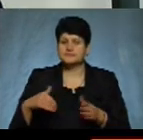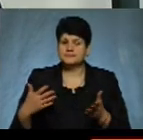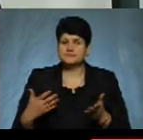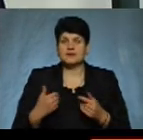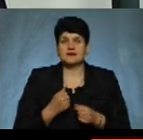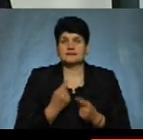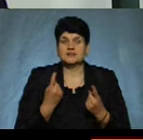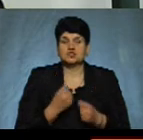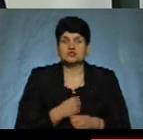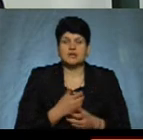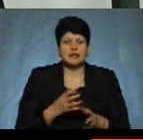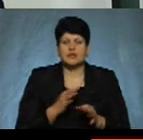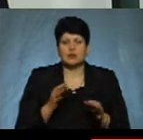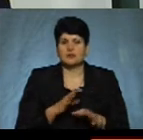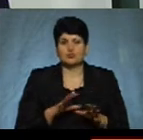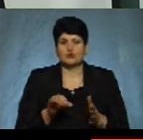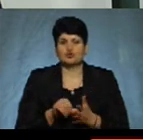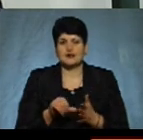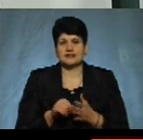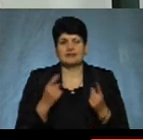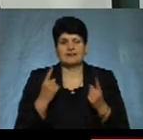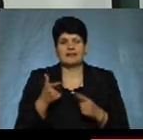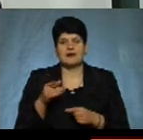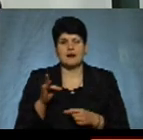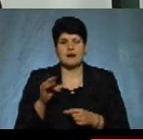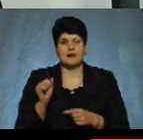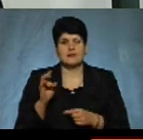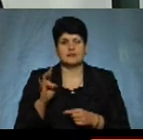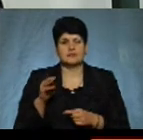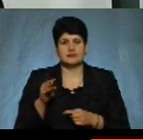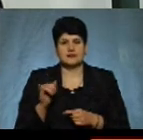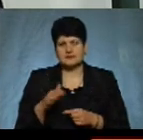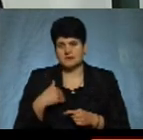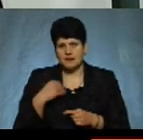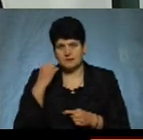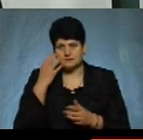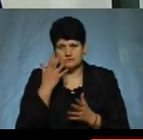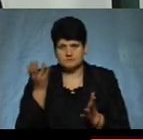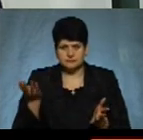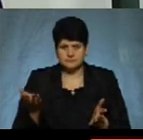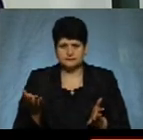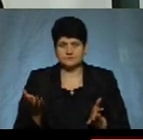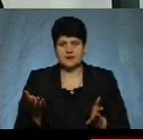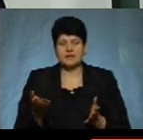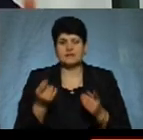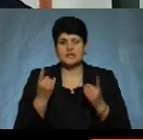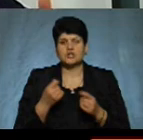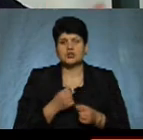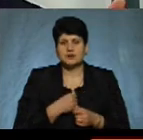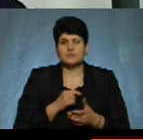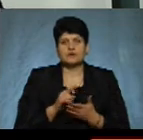жаль, ми не були ніколи учасниками якихось грантів, принаймні за мої пам'яті. От, і, на превеликий жаль, ми